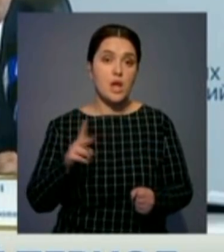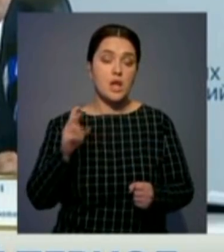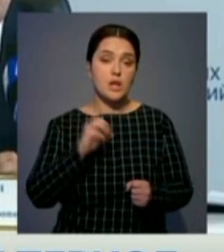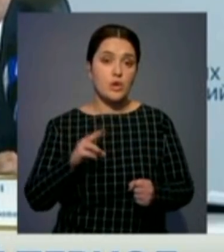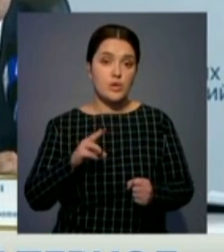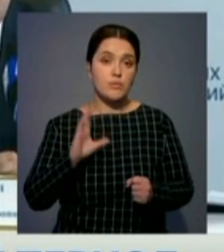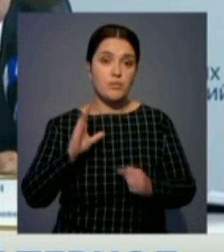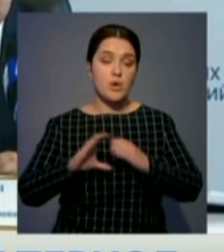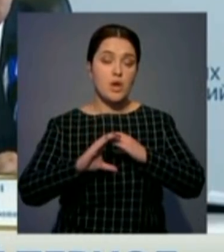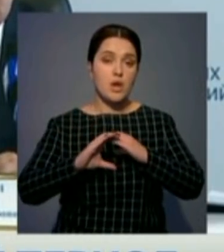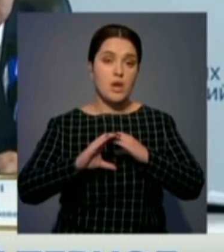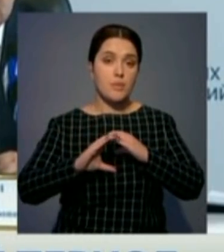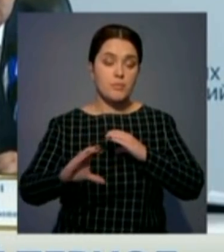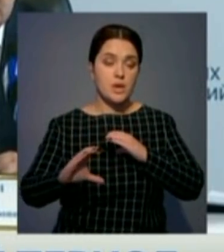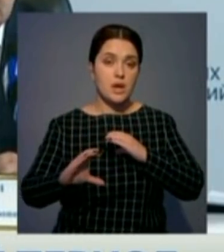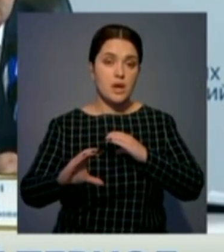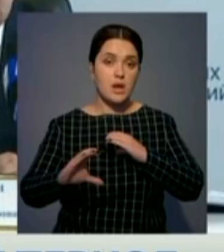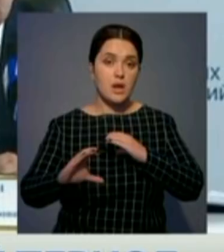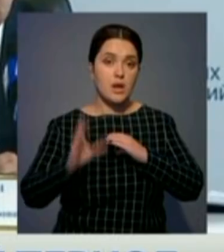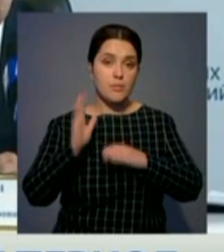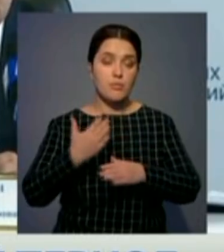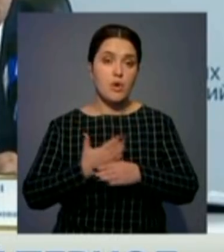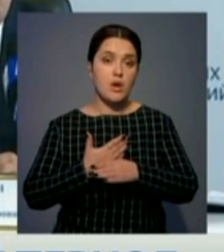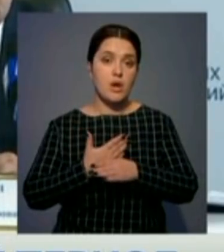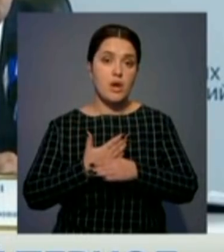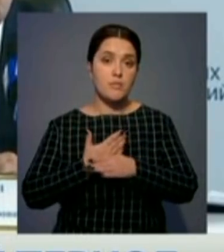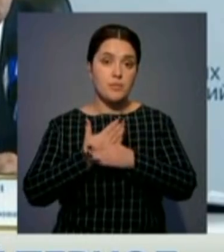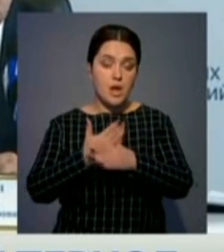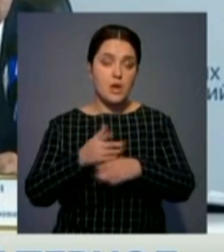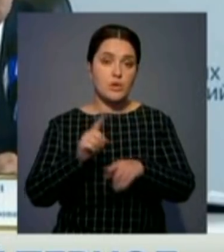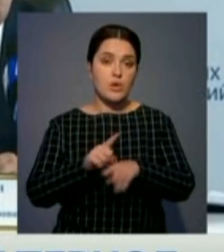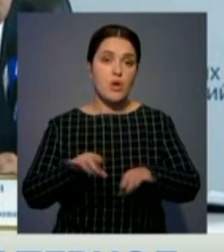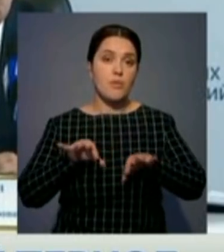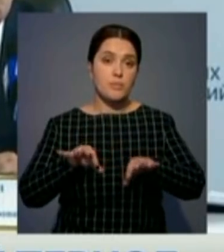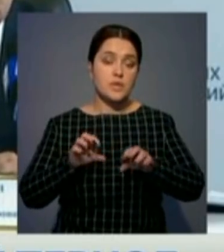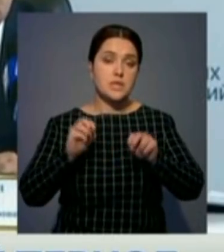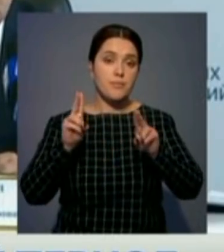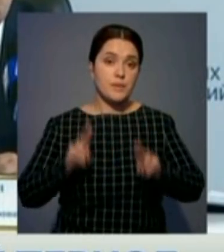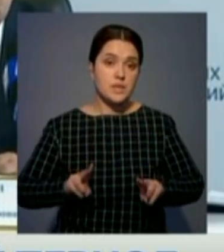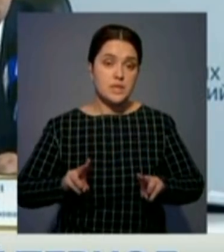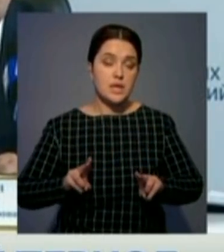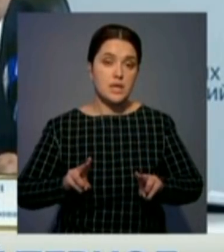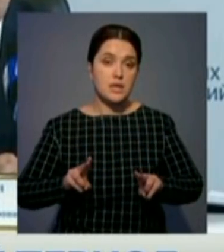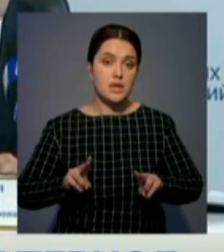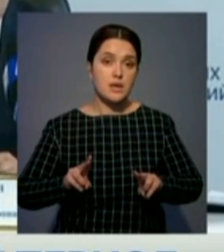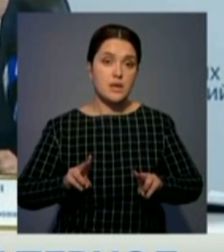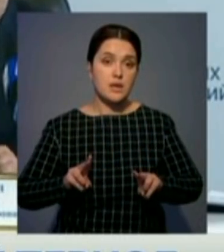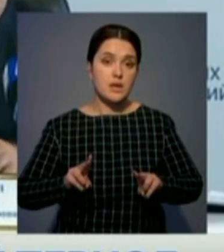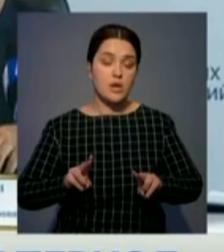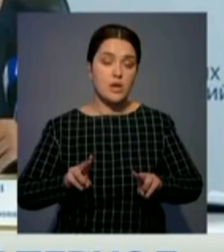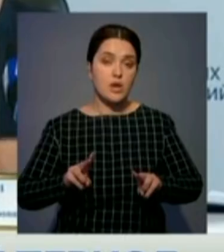переправы, которые будут позволять прохождению автомобильного транспорта. Будет специально проводиться подготовка ледовых